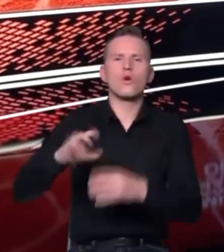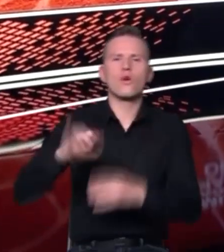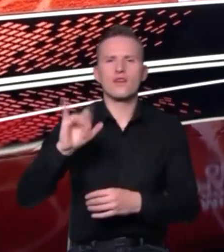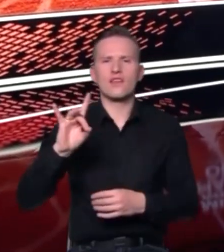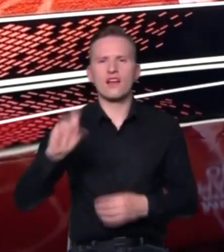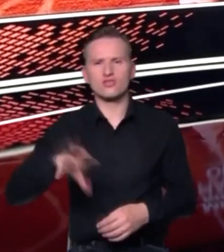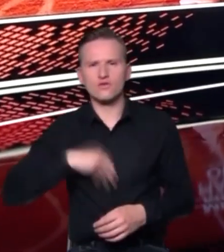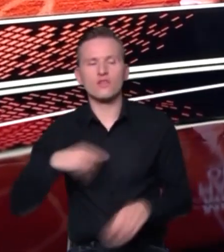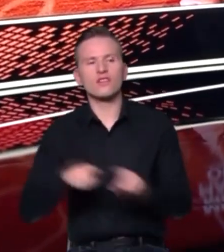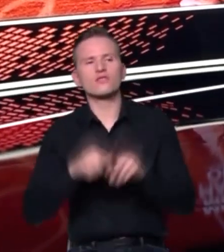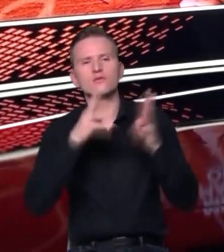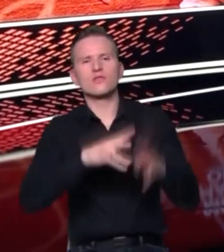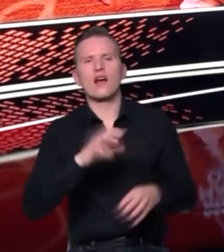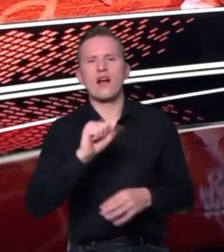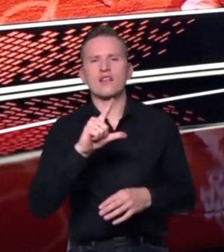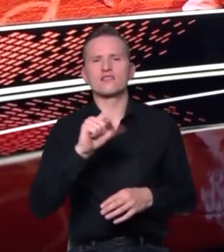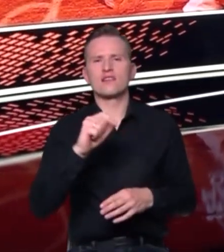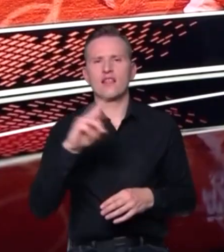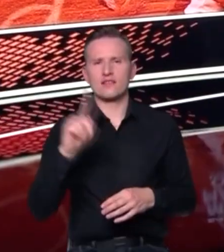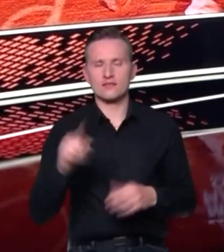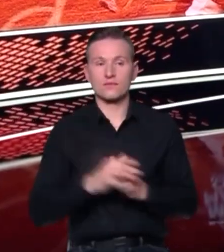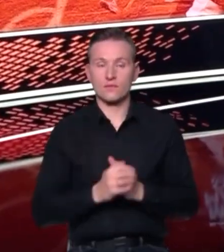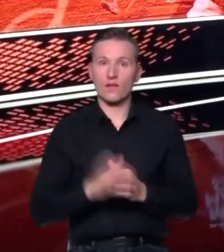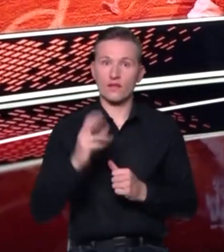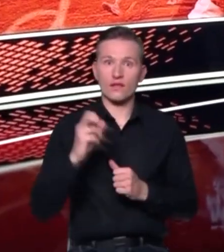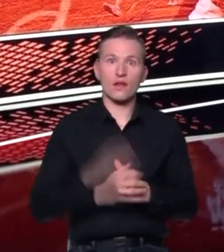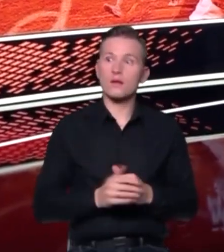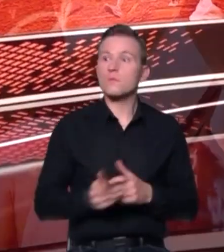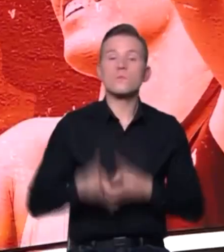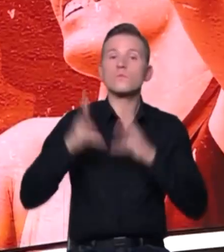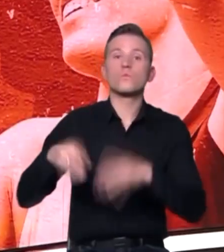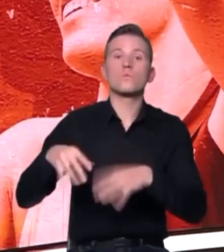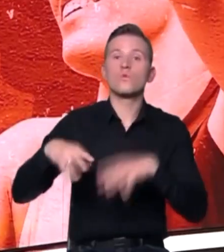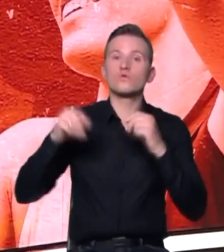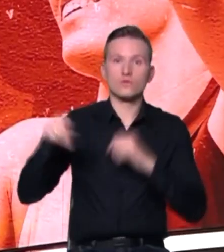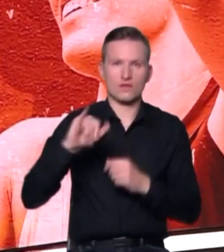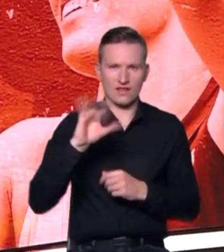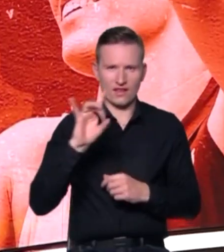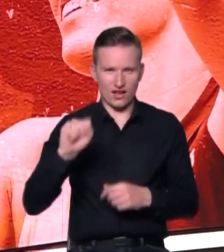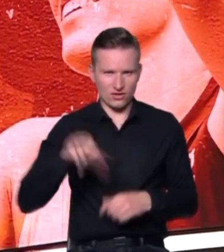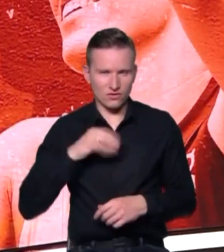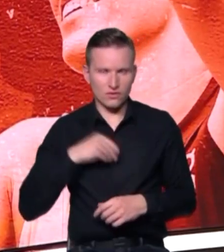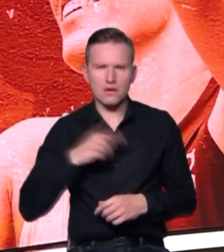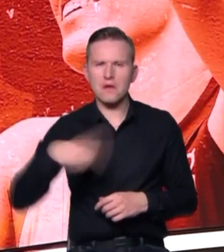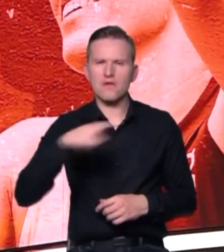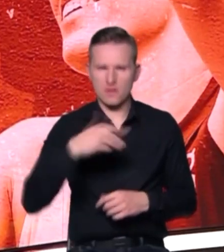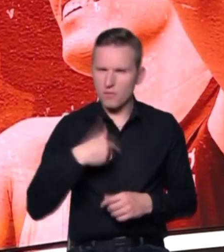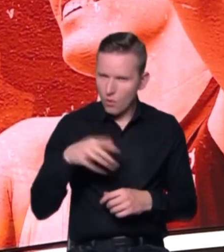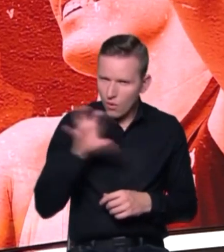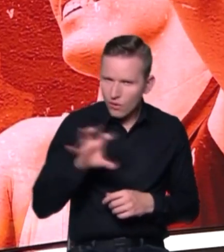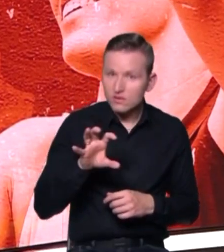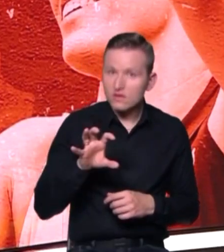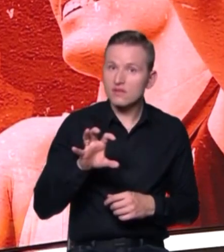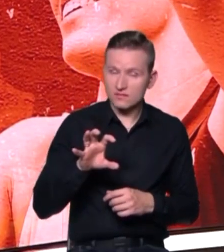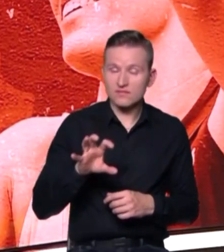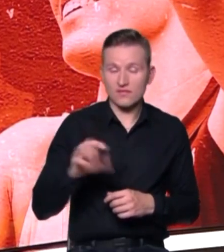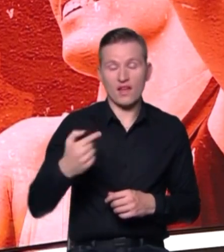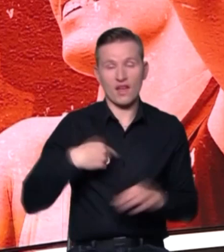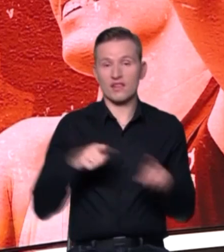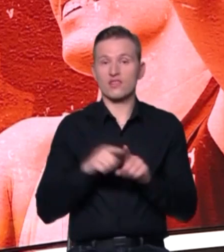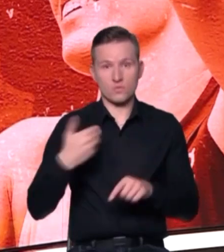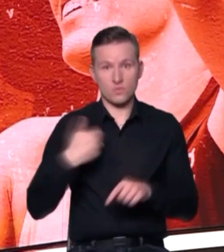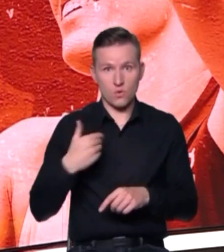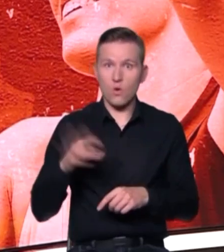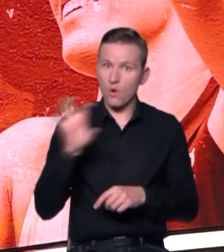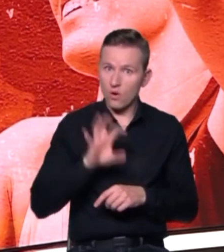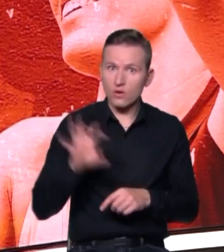Carlosie Alcarazie. Tak, przede wszystkim zacznę od Igi Świątek, bo ci z Państwa, którzy na pewno oglądali to spotkanie, przynajmniej ja też